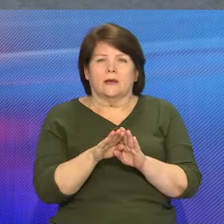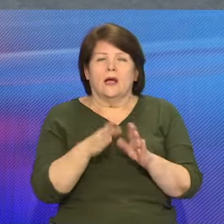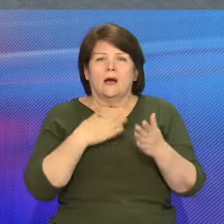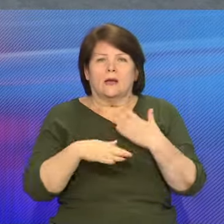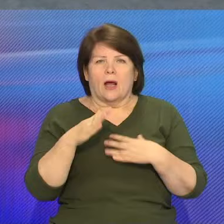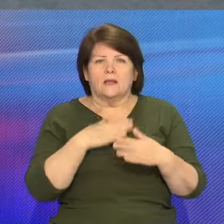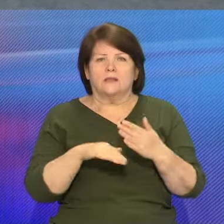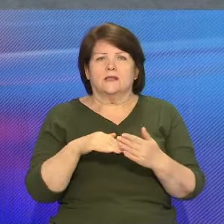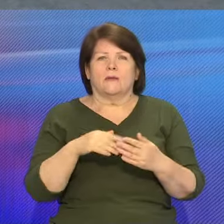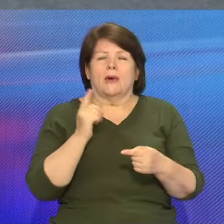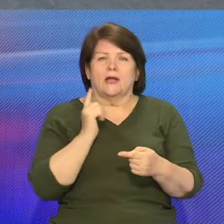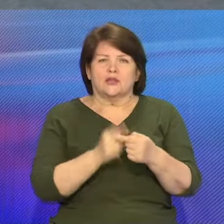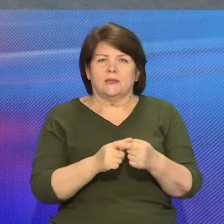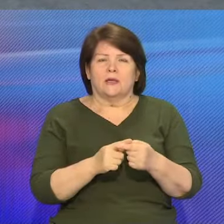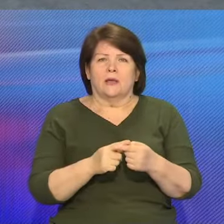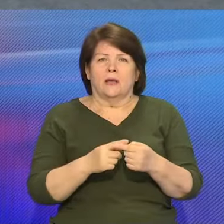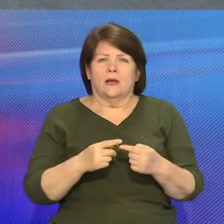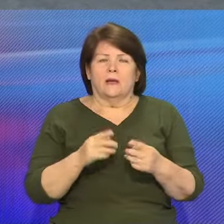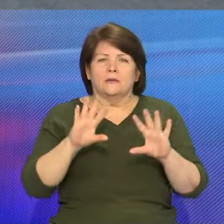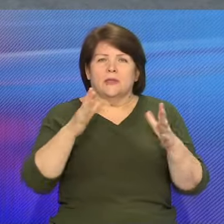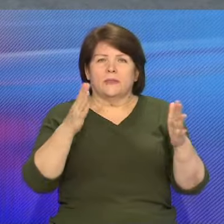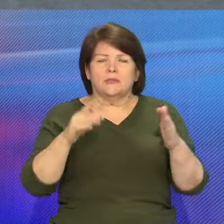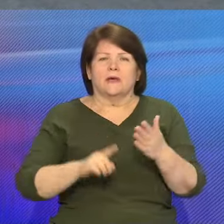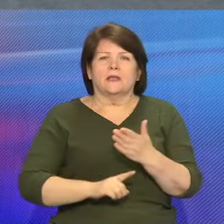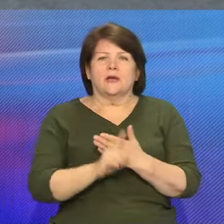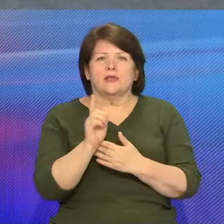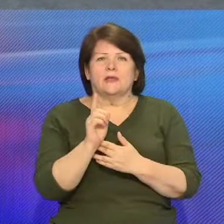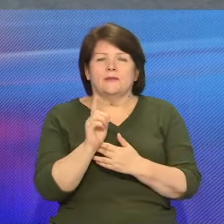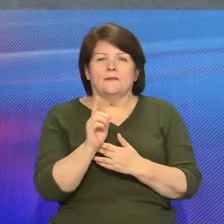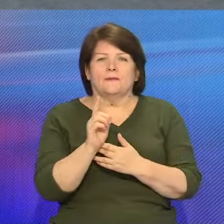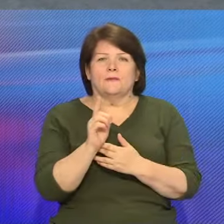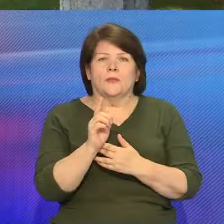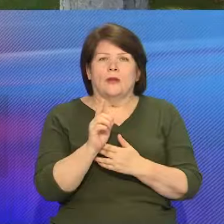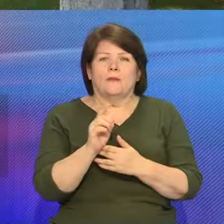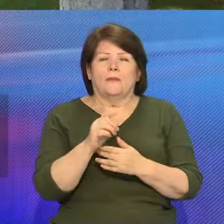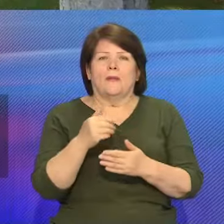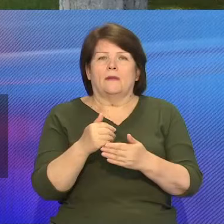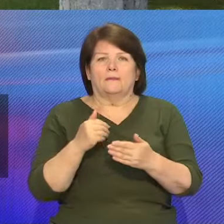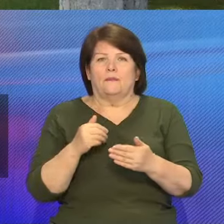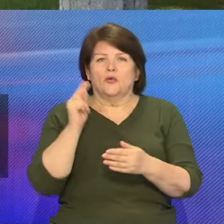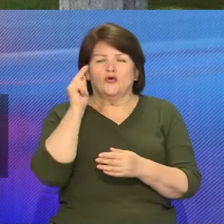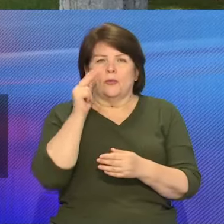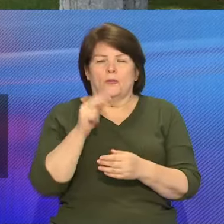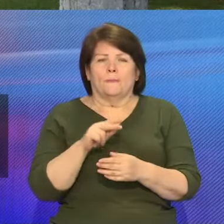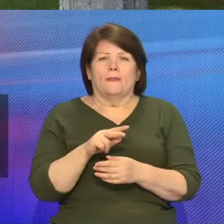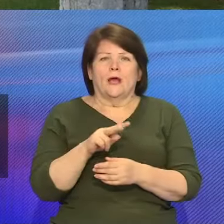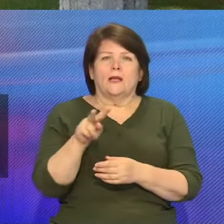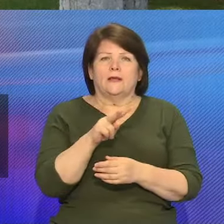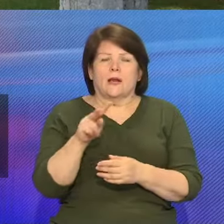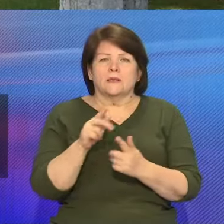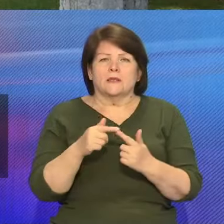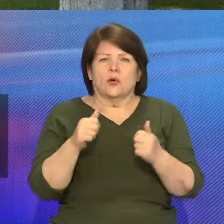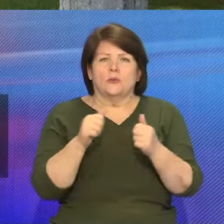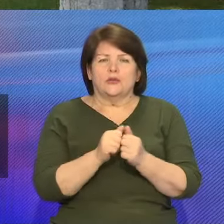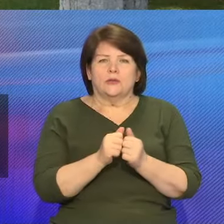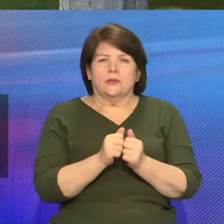радостных, положительных событиях начать предстоящую учебу. Лютеранская община уже ежегодно, на протяжении уже,